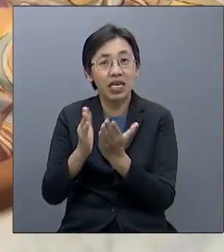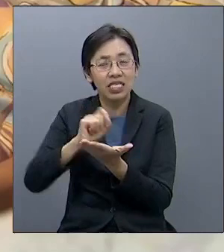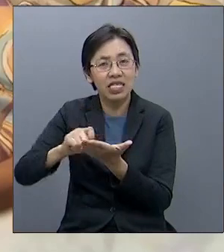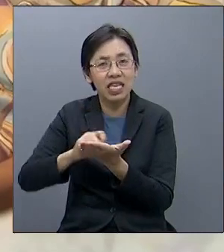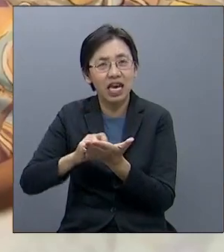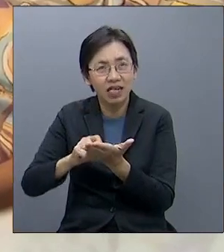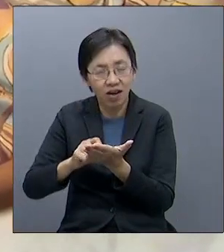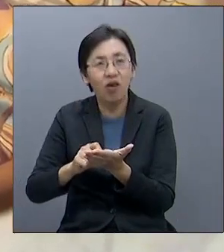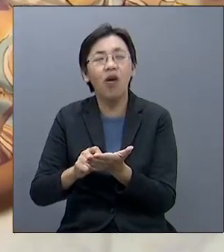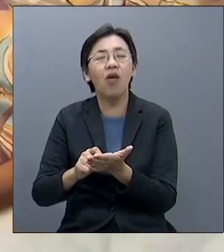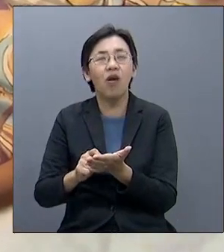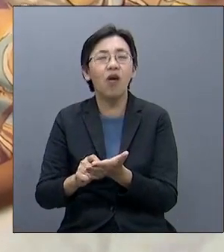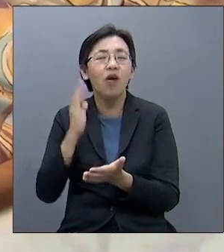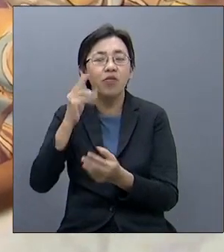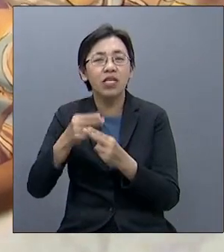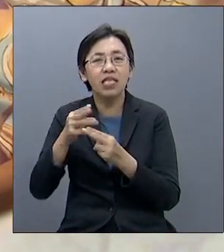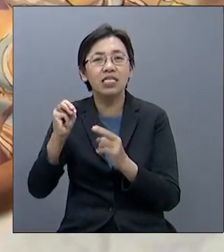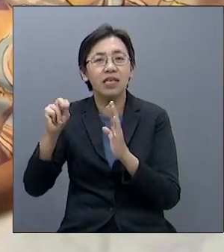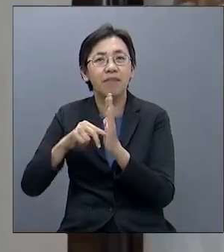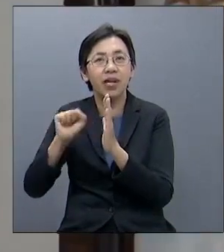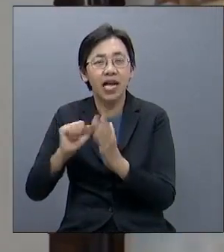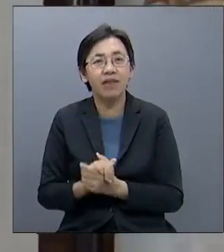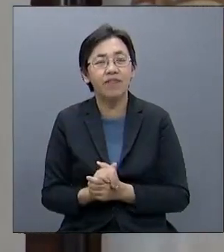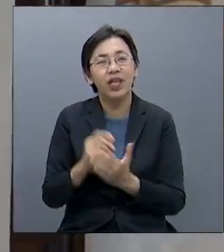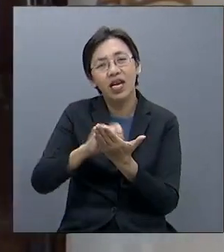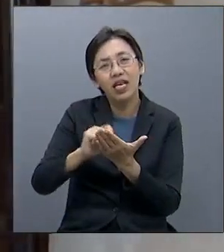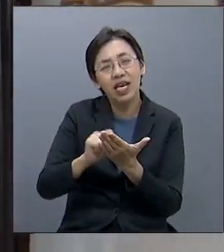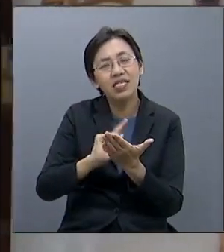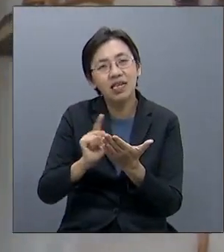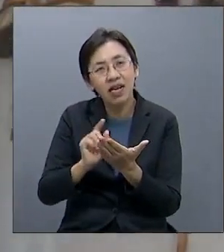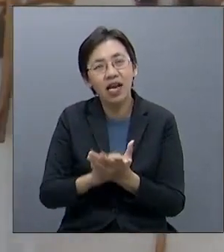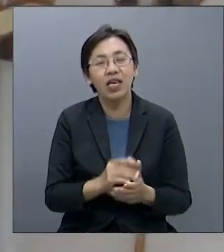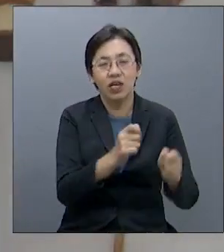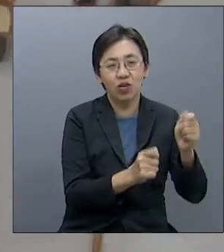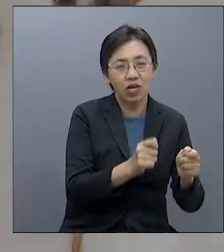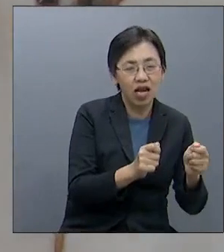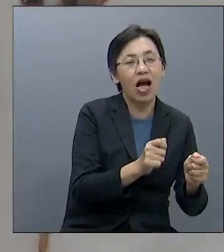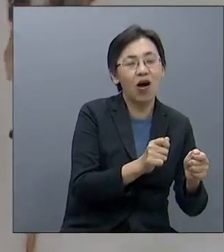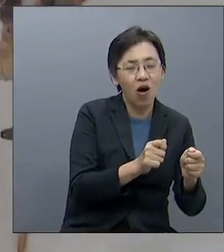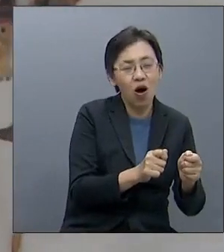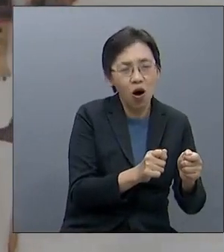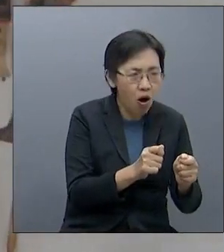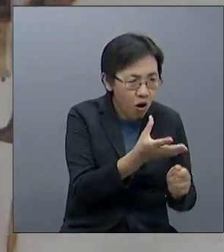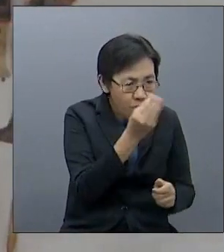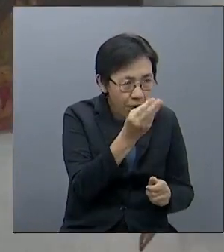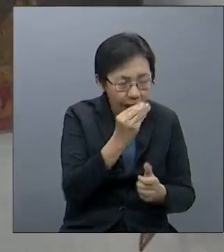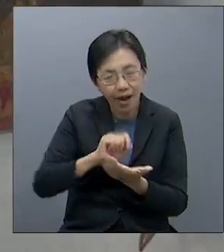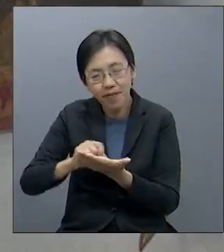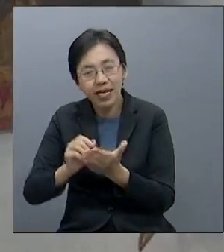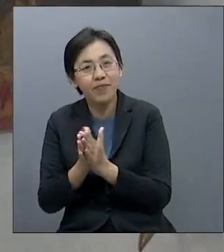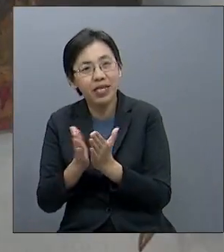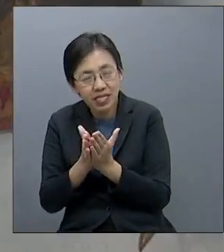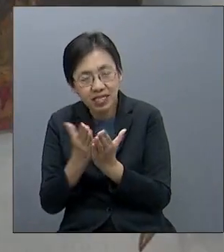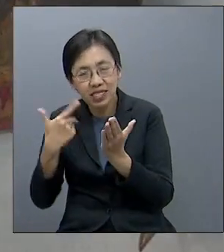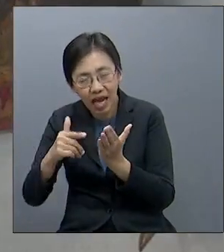ขึ้นไอ้แกจึงมีชีวิตโลดแล่นจากหนังตะลุงมาสู่ตัวอักษรในหนังสือสู่โลกของภาพยนตร์อีก